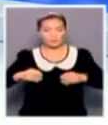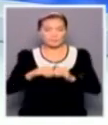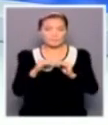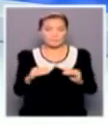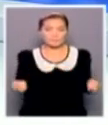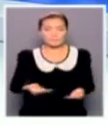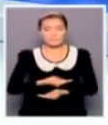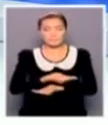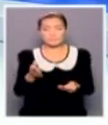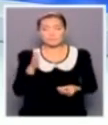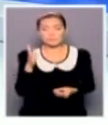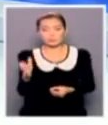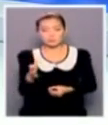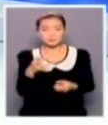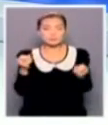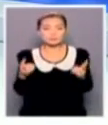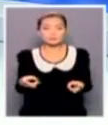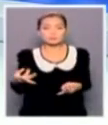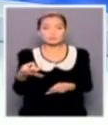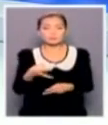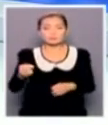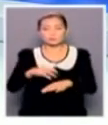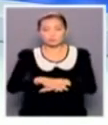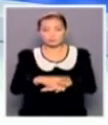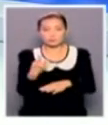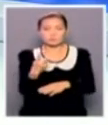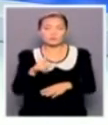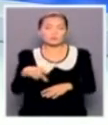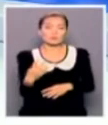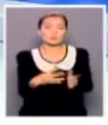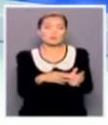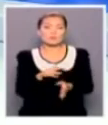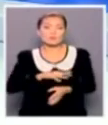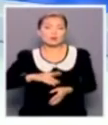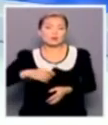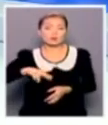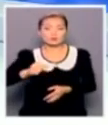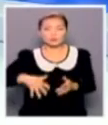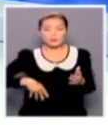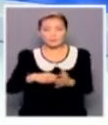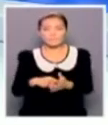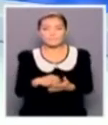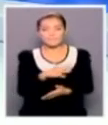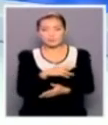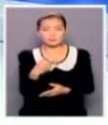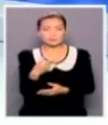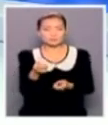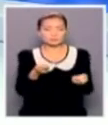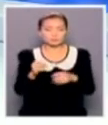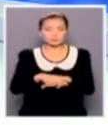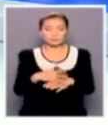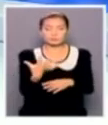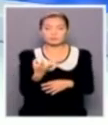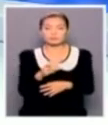отбасыларға үлестіріледі. Ол үшін республикалық бюджеттен 2,9 миллиардқа жуық қаржы бөлінді. Ал жергілікті бюджет